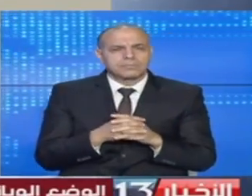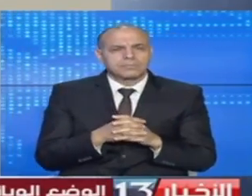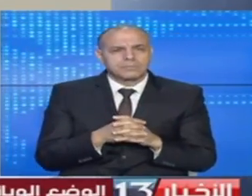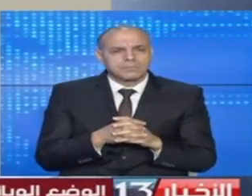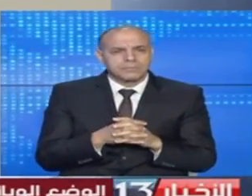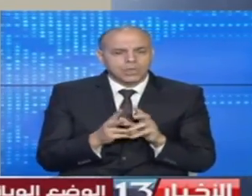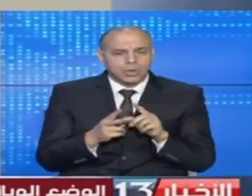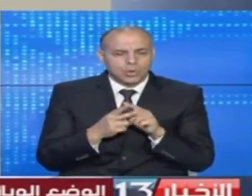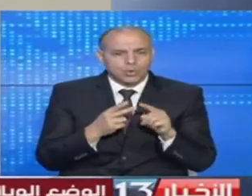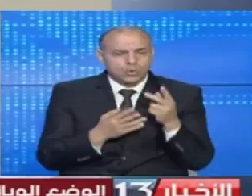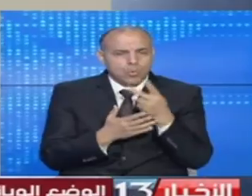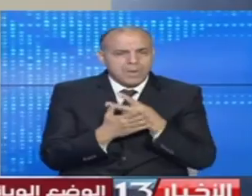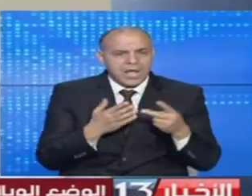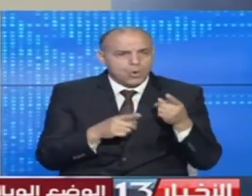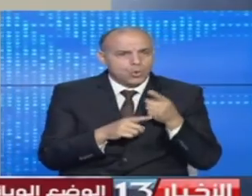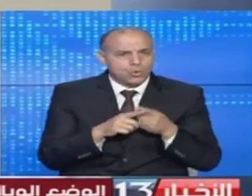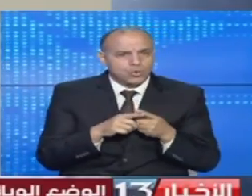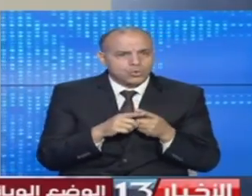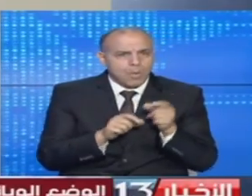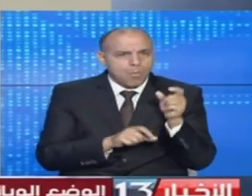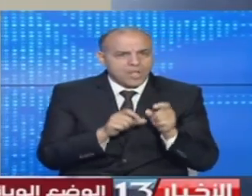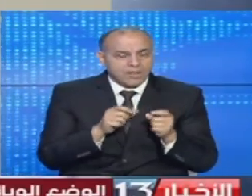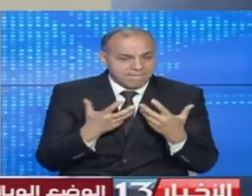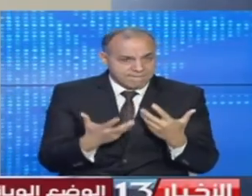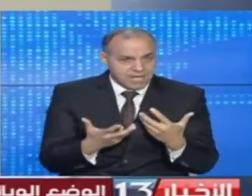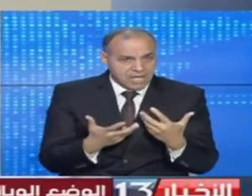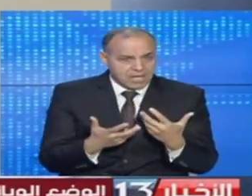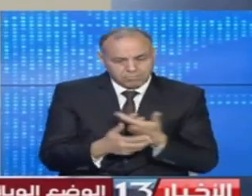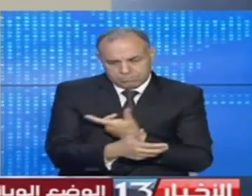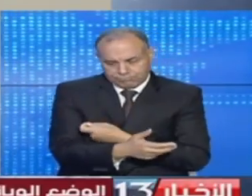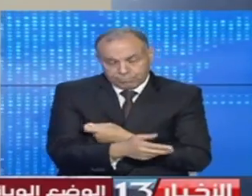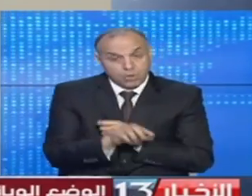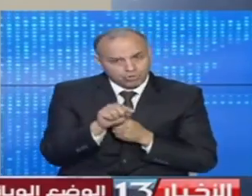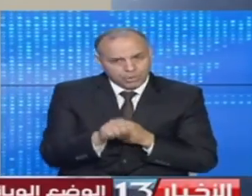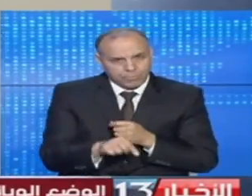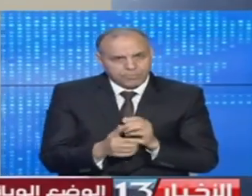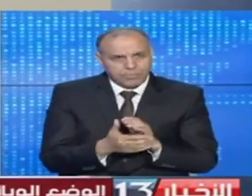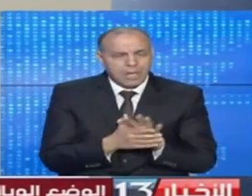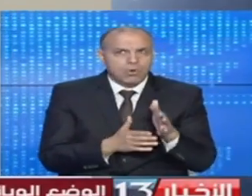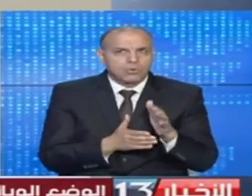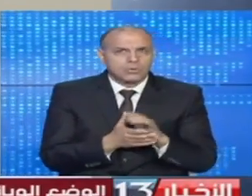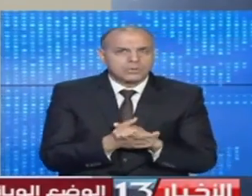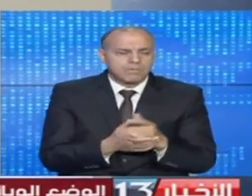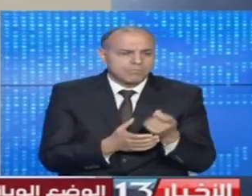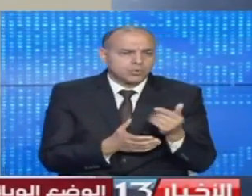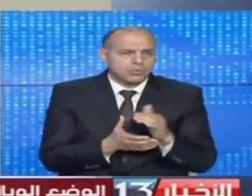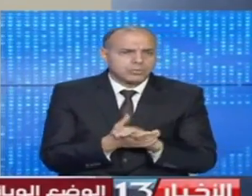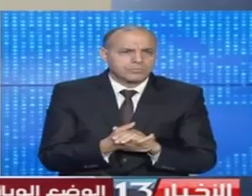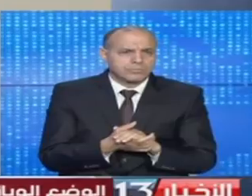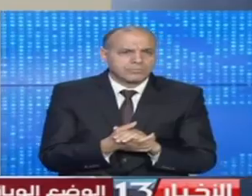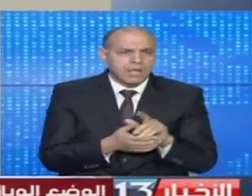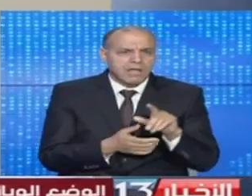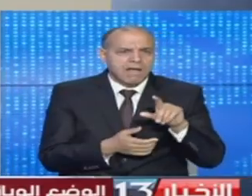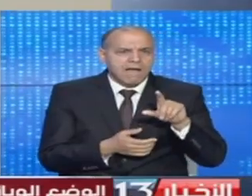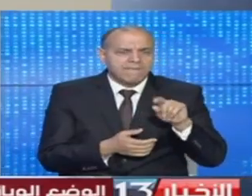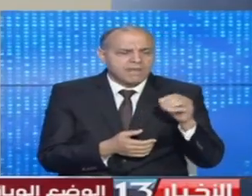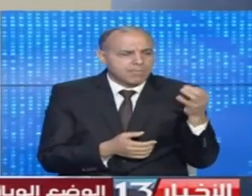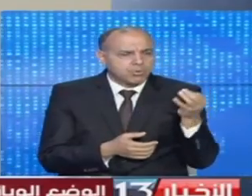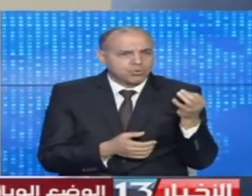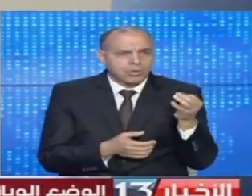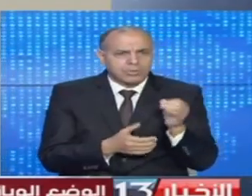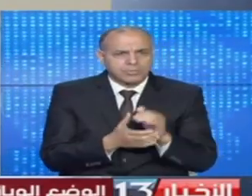ال ملايين ونصف النجم يشملهم التلقيح وهو ما يساوي حوالي عشرين في المائه